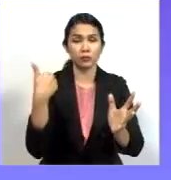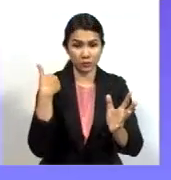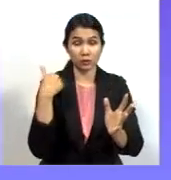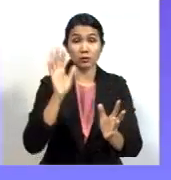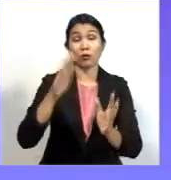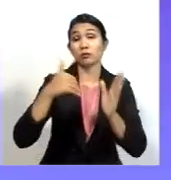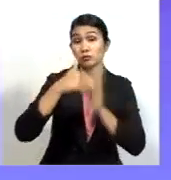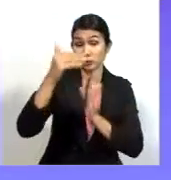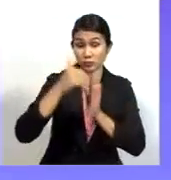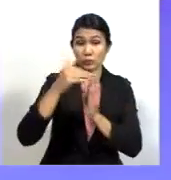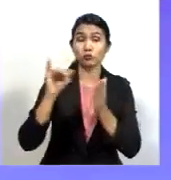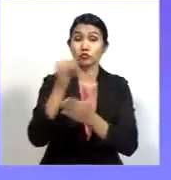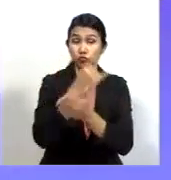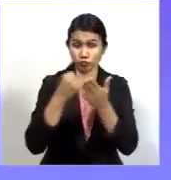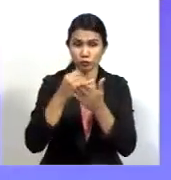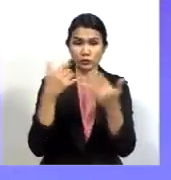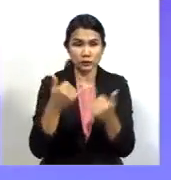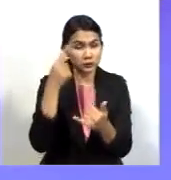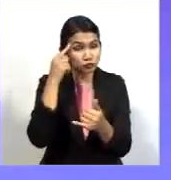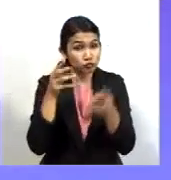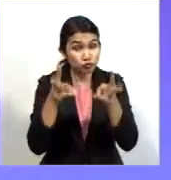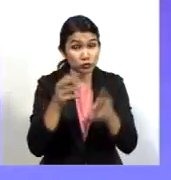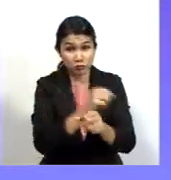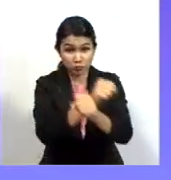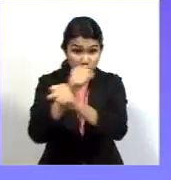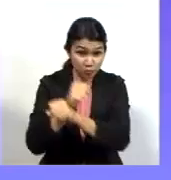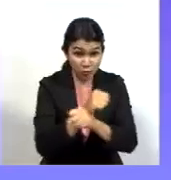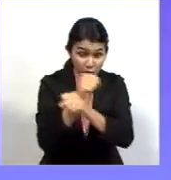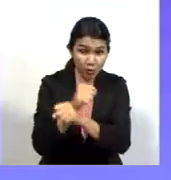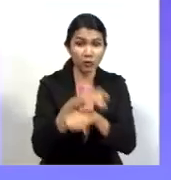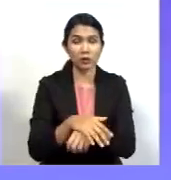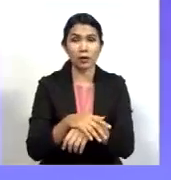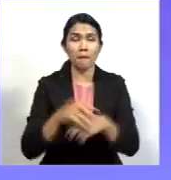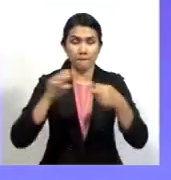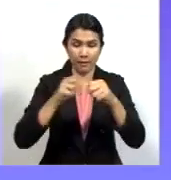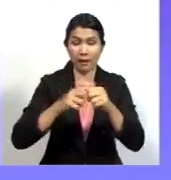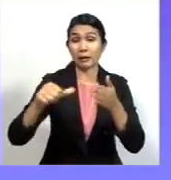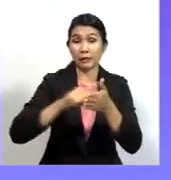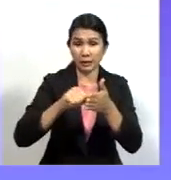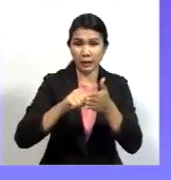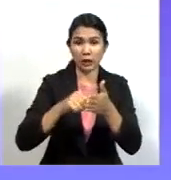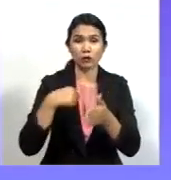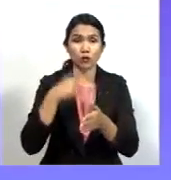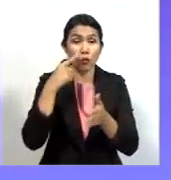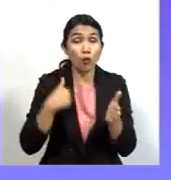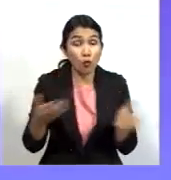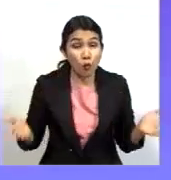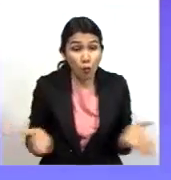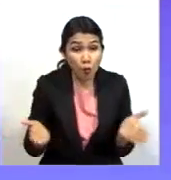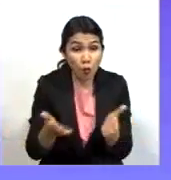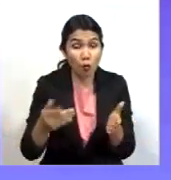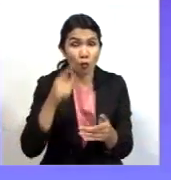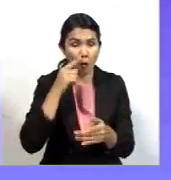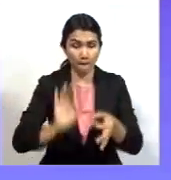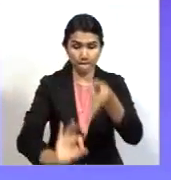ื้นที่ภาคเหนือในแต่ละจังหวัดเนี่ยตอนนี้เขาก็หาแนวทางในการป้องกันกันนะครับรวมถึงการแก้ไขปัญหาแล้วก็เร่งรณรงค์ในเรื่องของการง